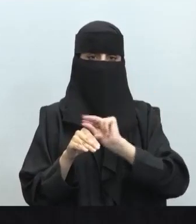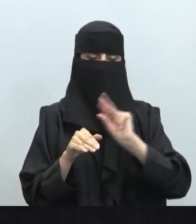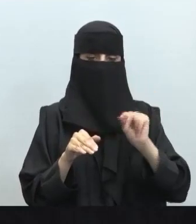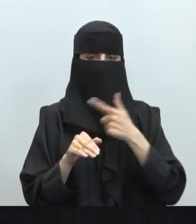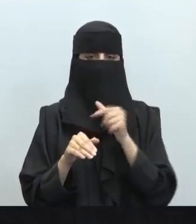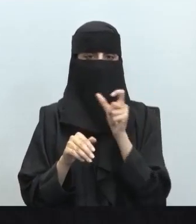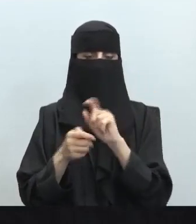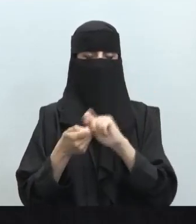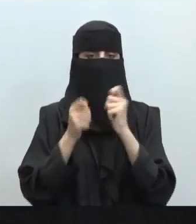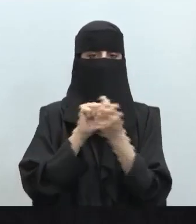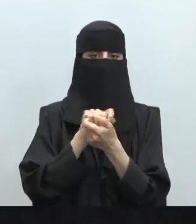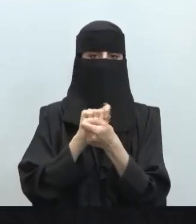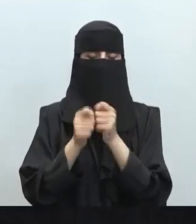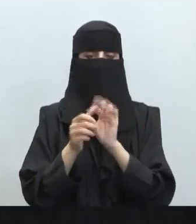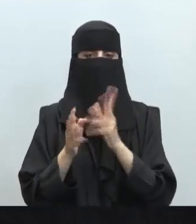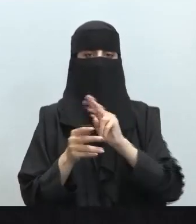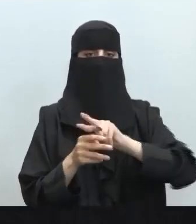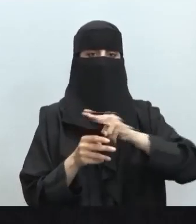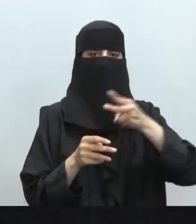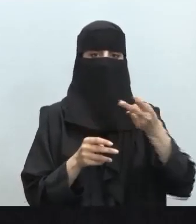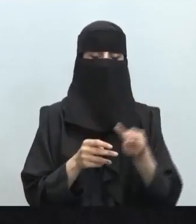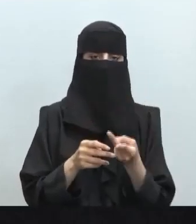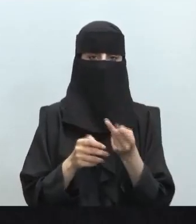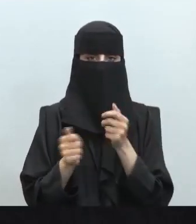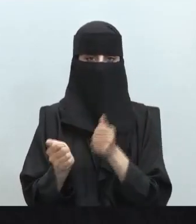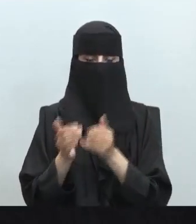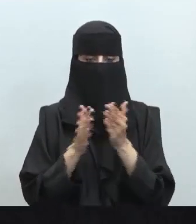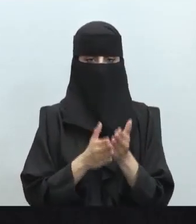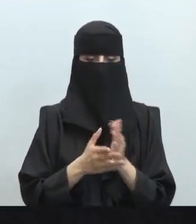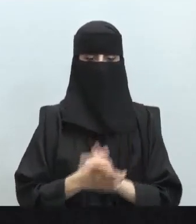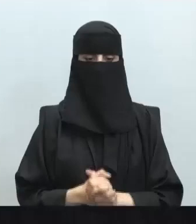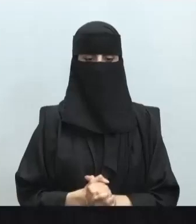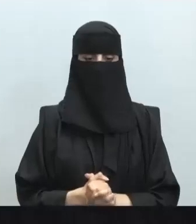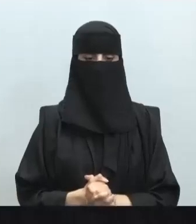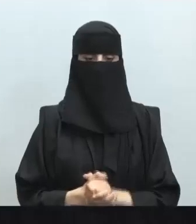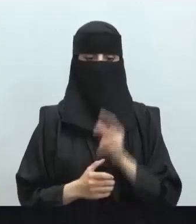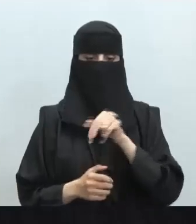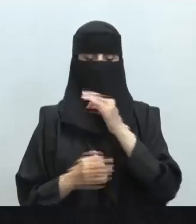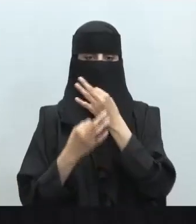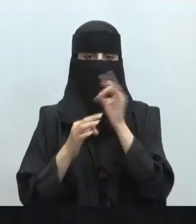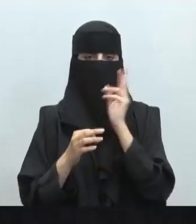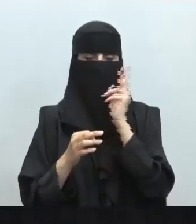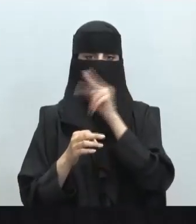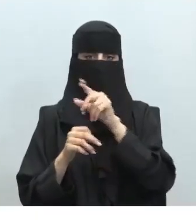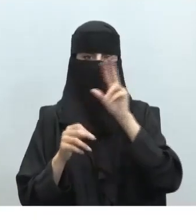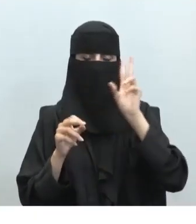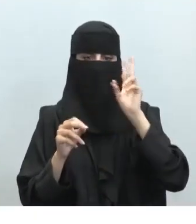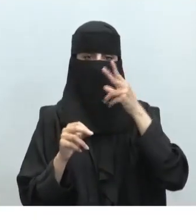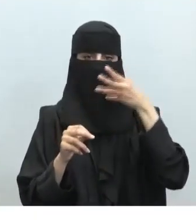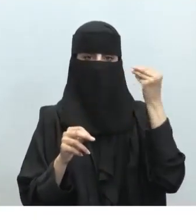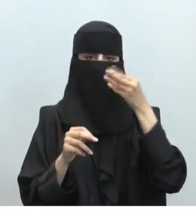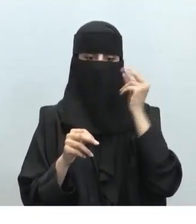نسميها تبدل الكروموسوم او نسميها بتعبير اخر ادق نسميها تعويض الجرعه هنا نشاهد هذه القطه او قطط